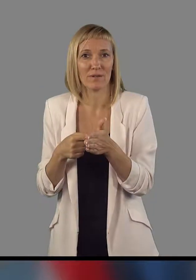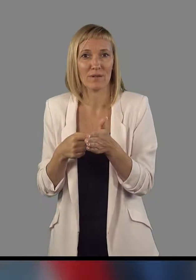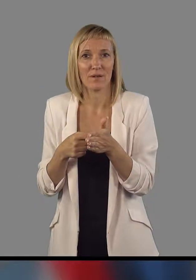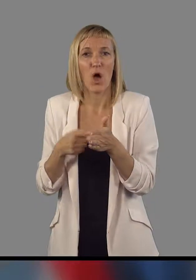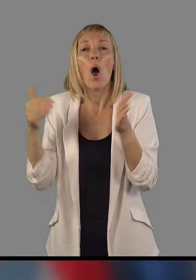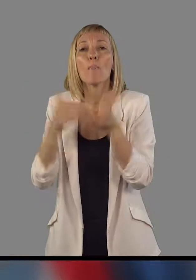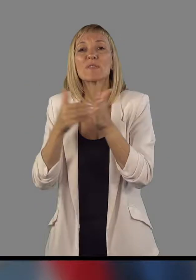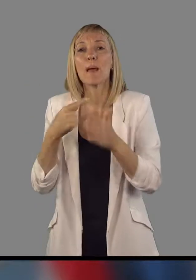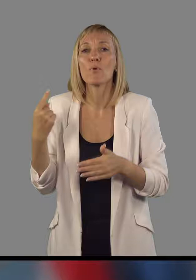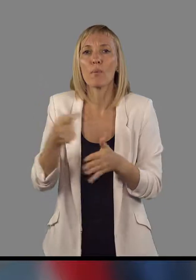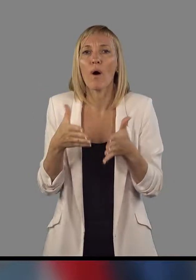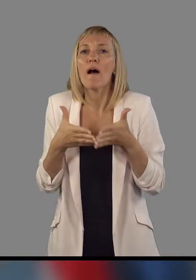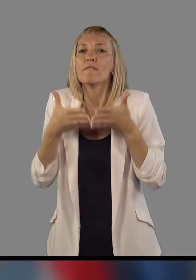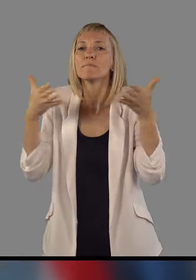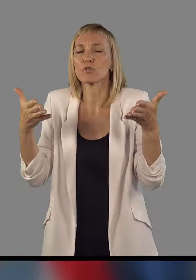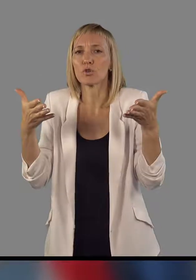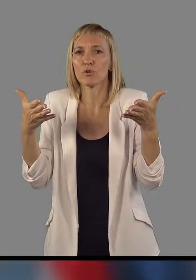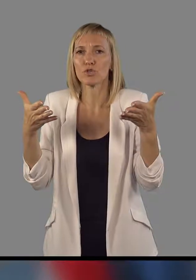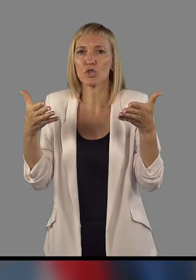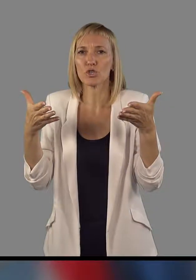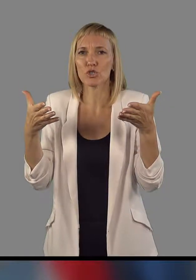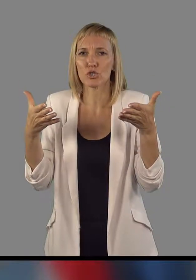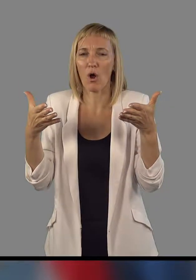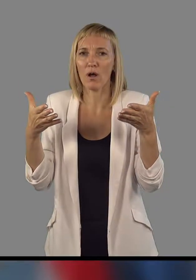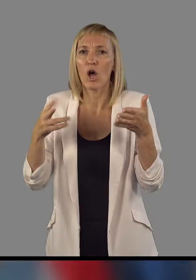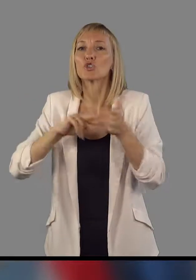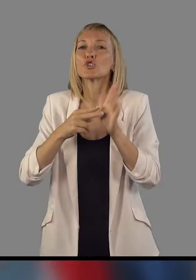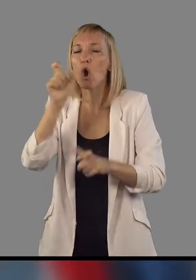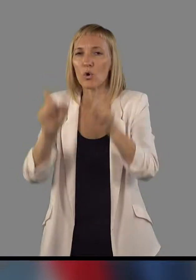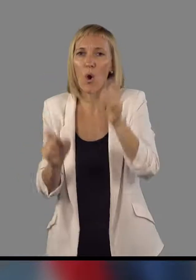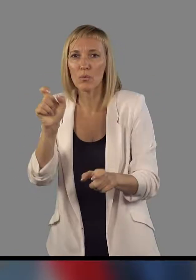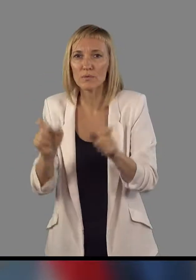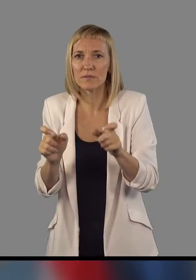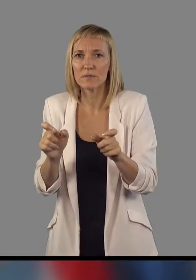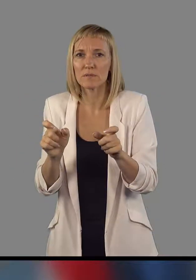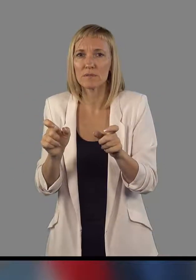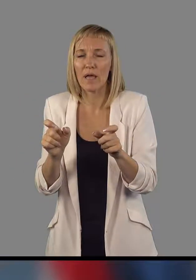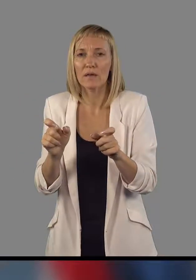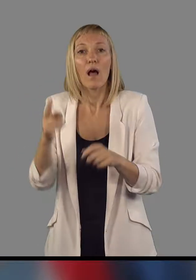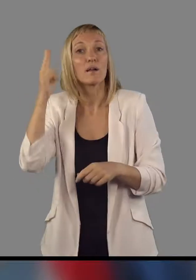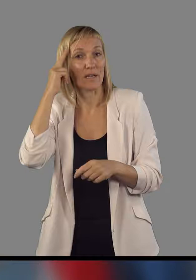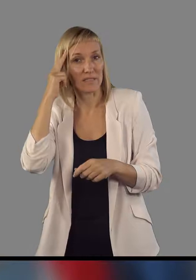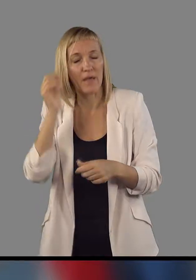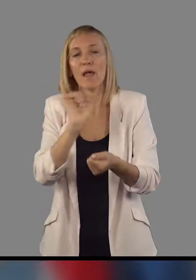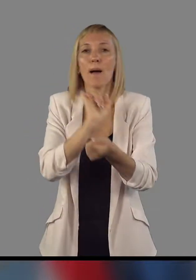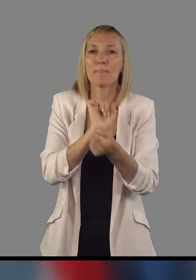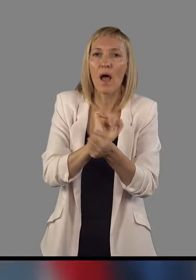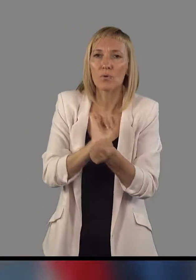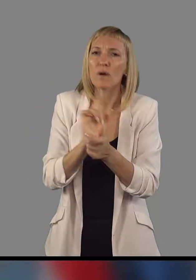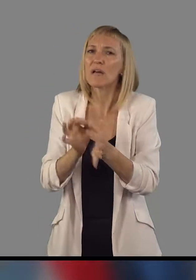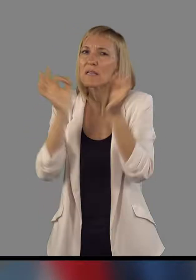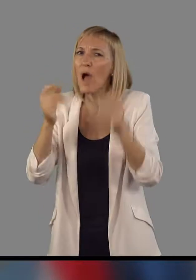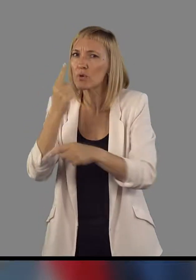da potrebujemo širši spekter strokovne podkovanosti, ne samo pravno.